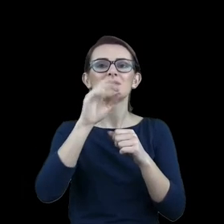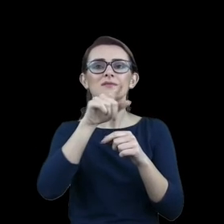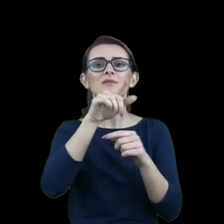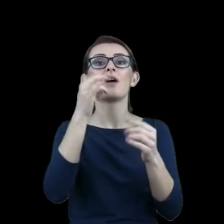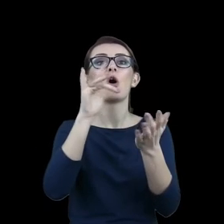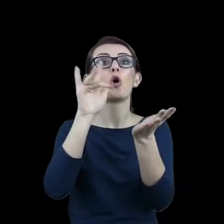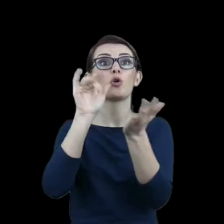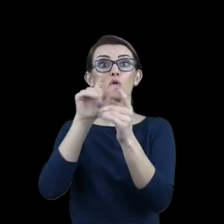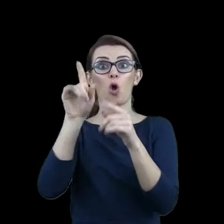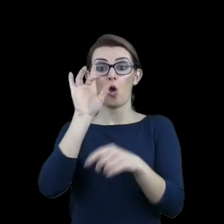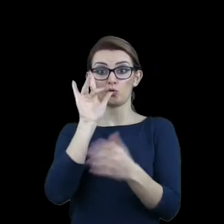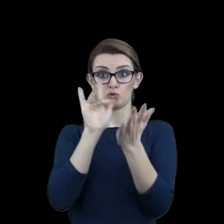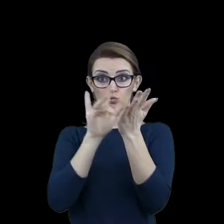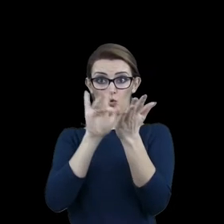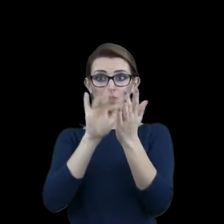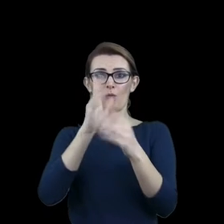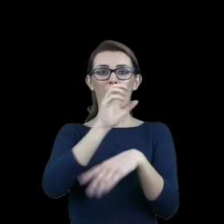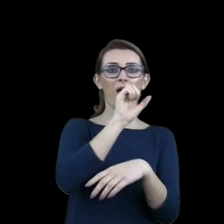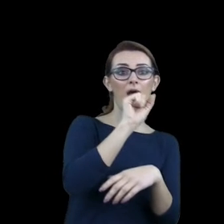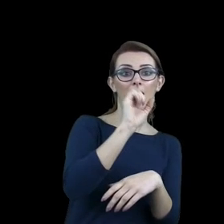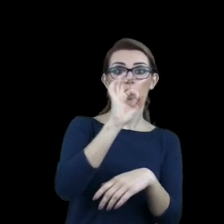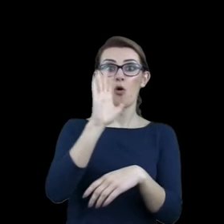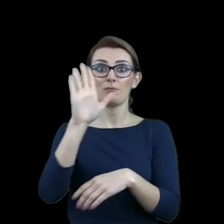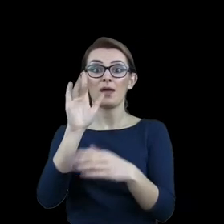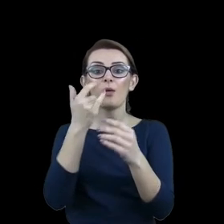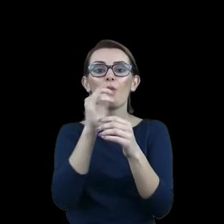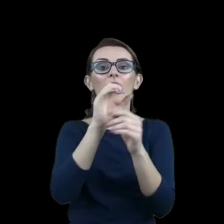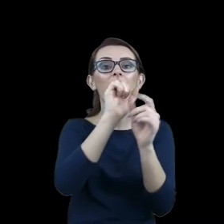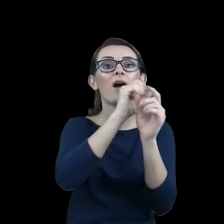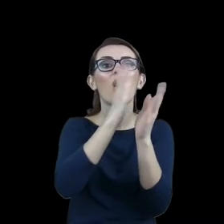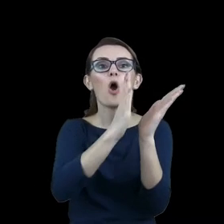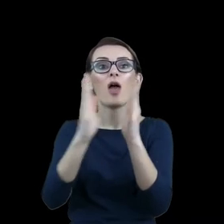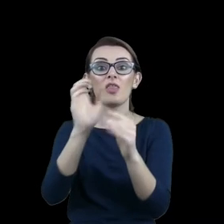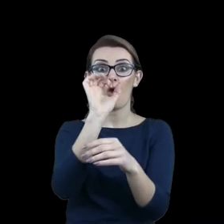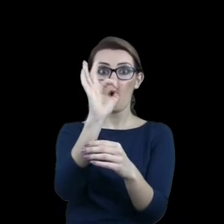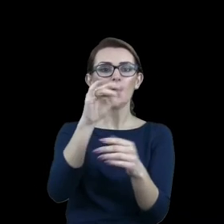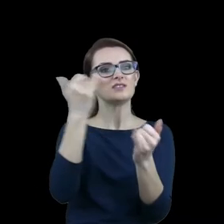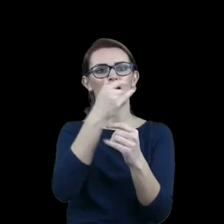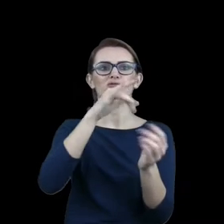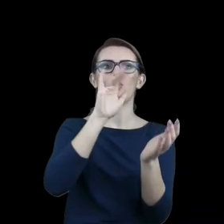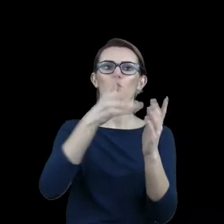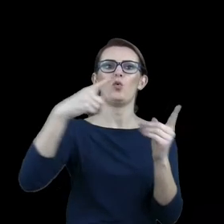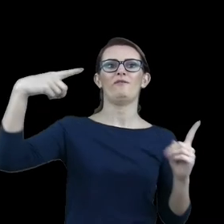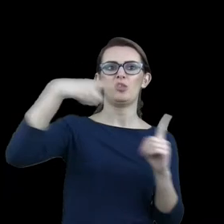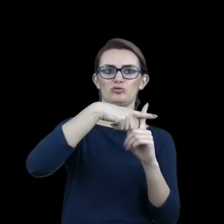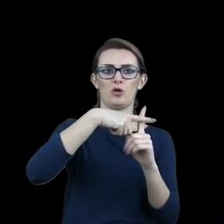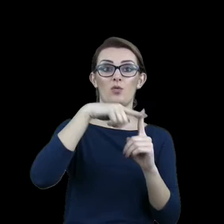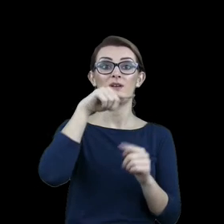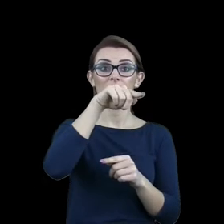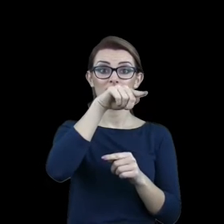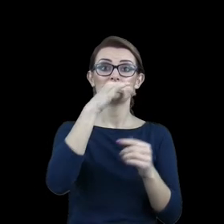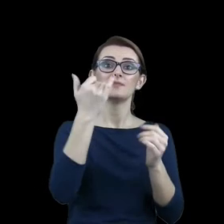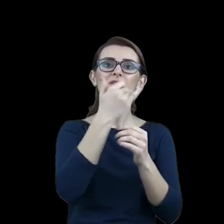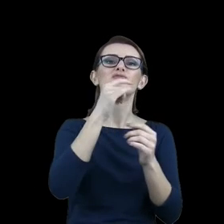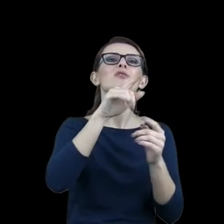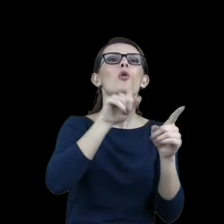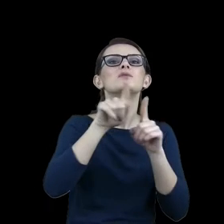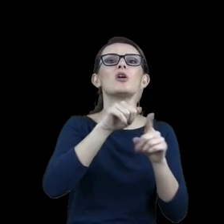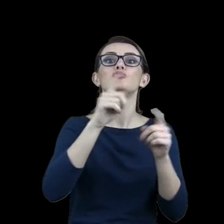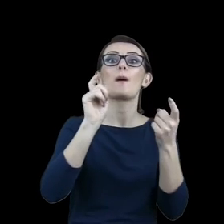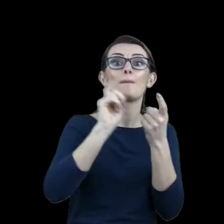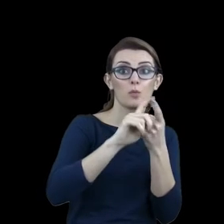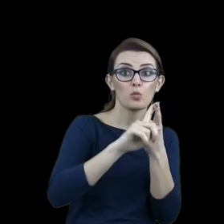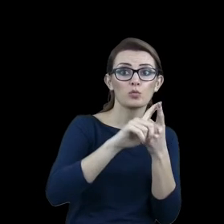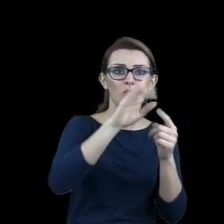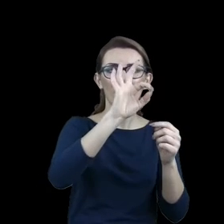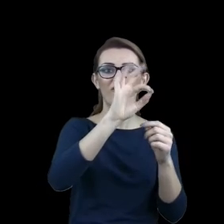to zawsze ta literka, która oznacza wierzchołek, znajduje się tutaj w środku. AOB oznacza, że O jest wierzchołkiem tego kąta. Ta literka w środku tutaj napisana